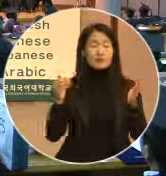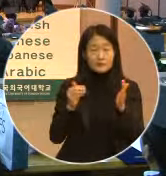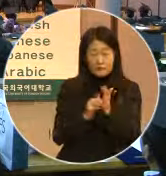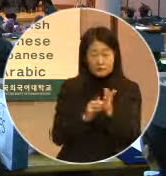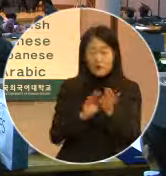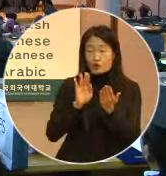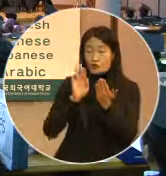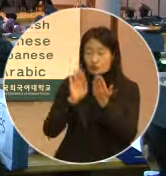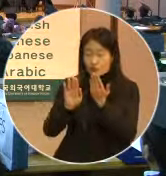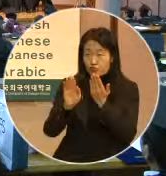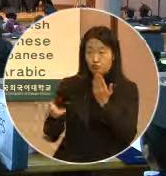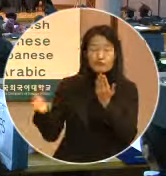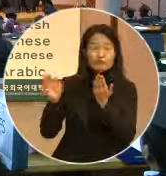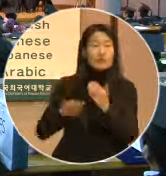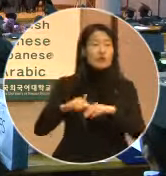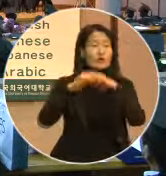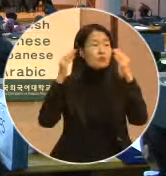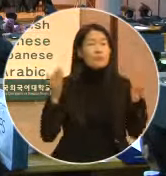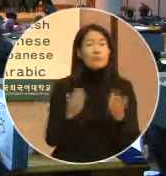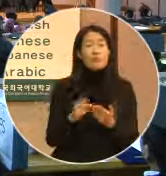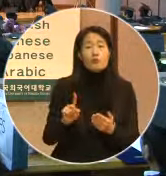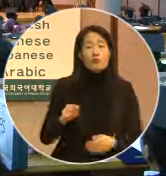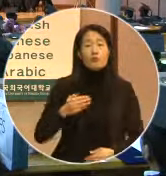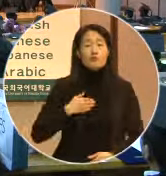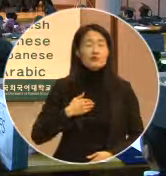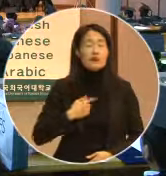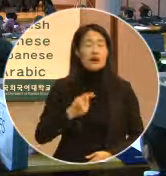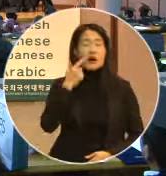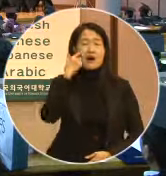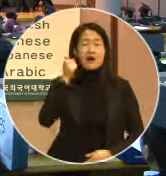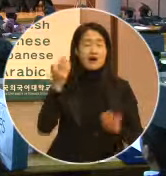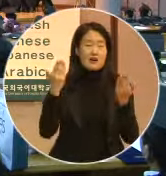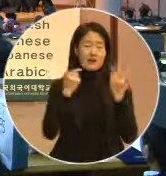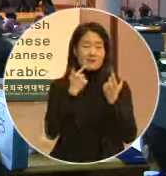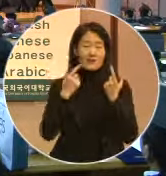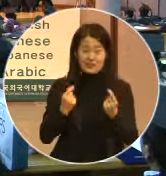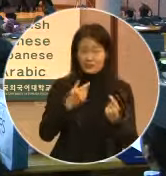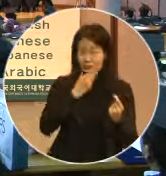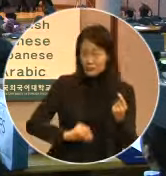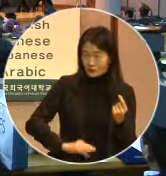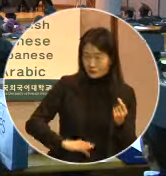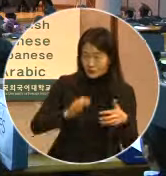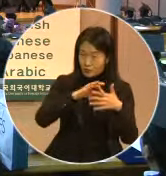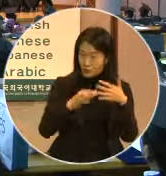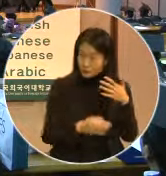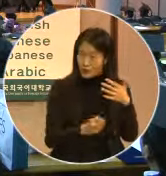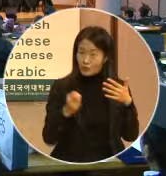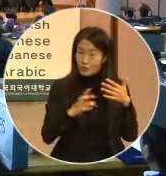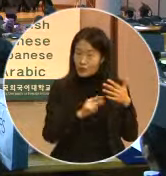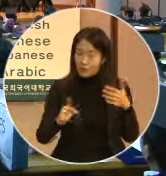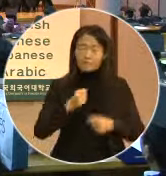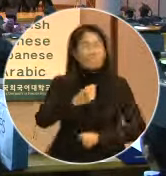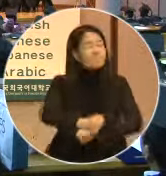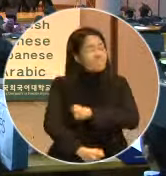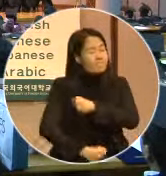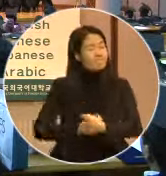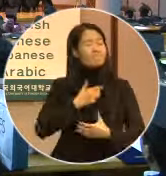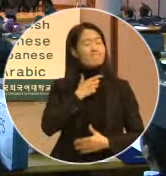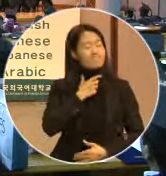졸업을 하더라도 우리 모교가 제공하는 교육과 복지 프로그램을 언제든지 그리고 편한